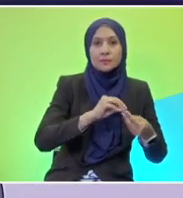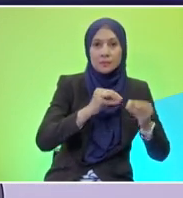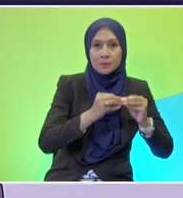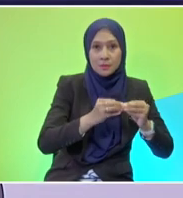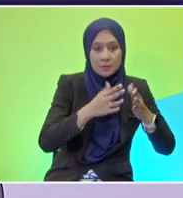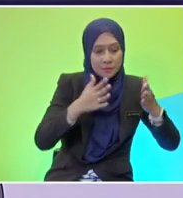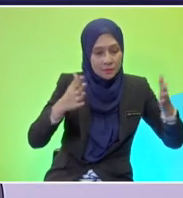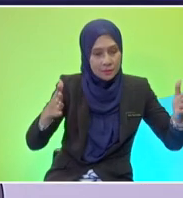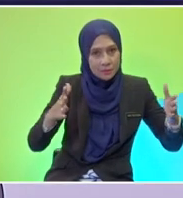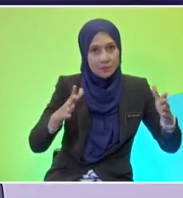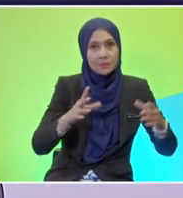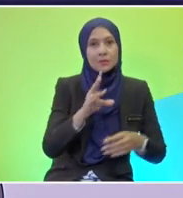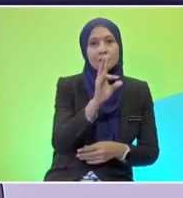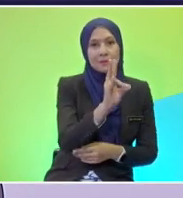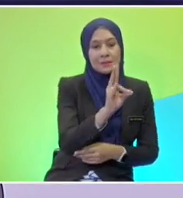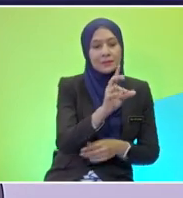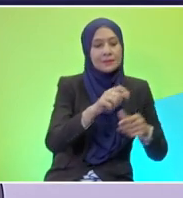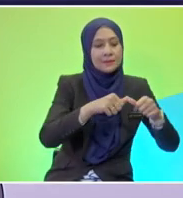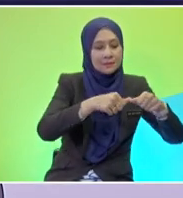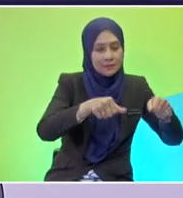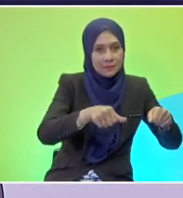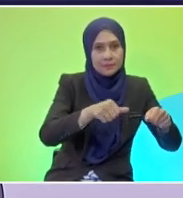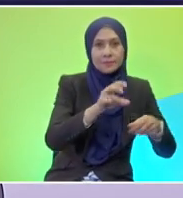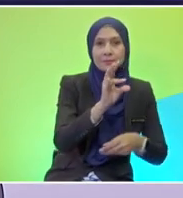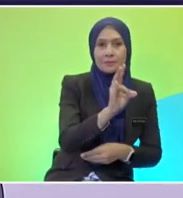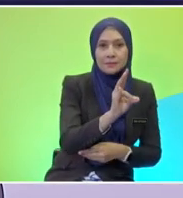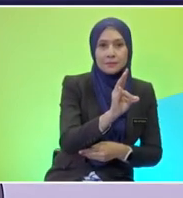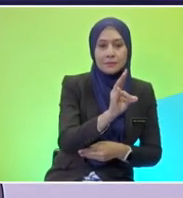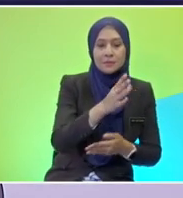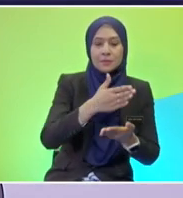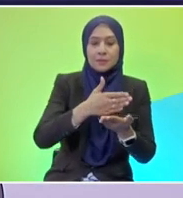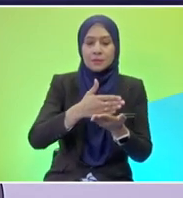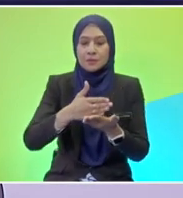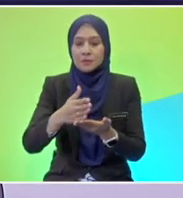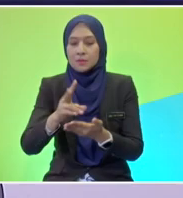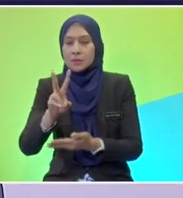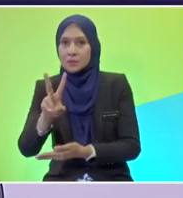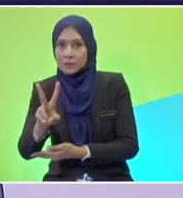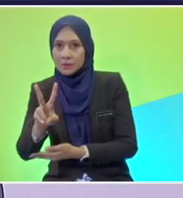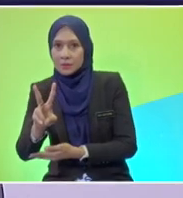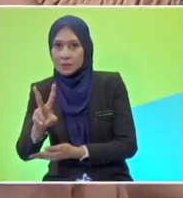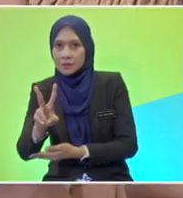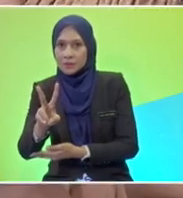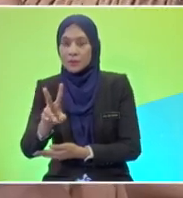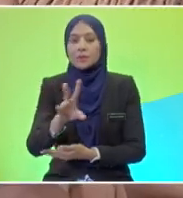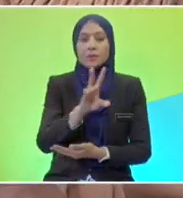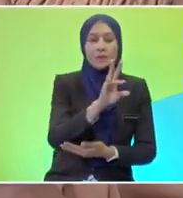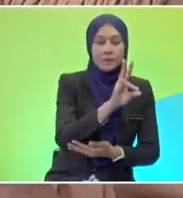7. Letak pada nombor 7. Tolak 2. Maknanya tolak kita 2. Akan undur 2 kali. 7,